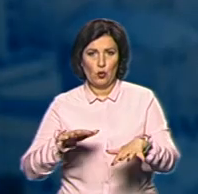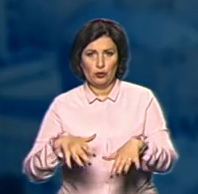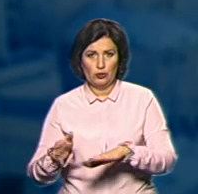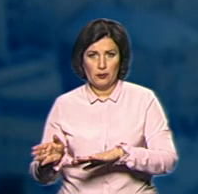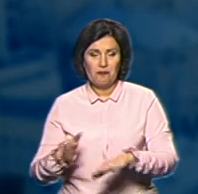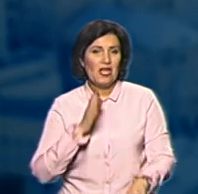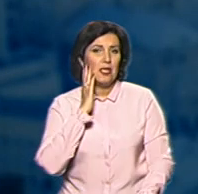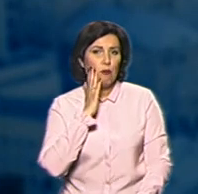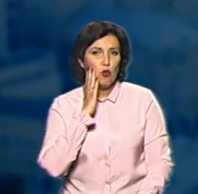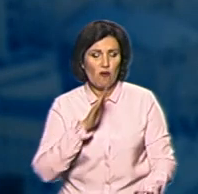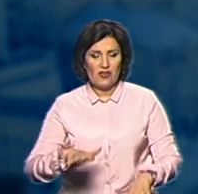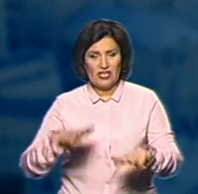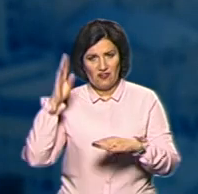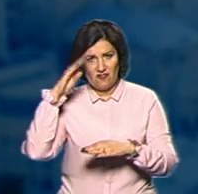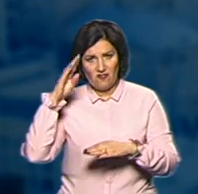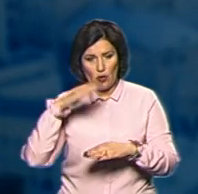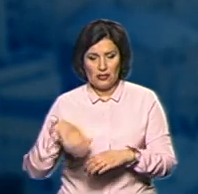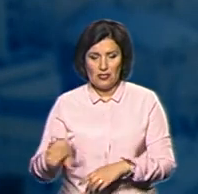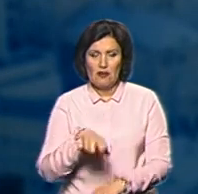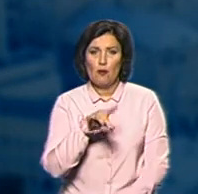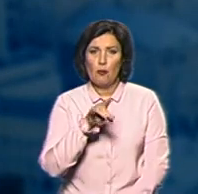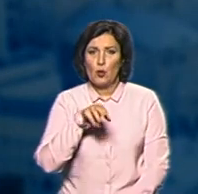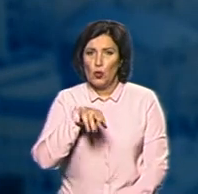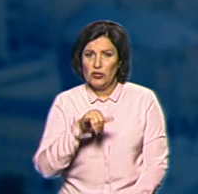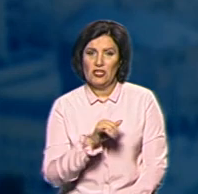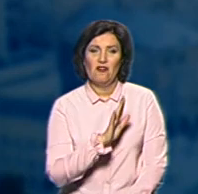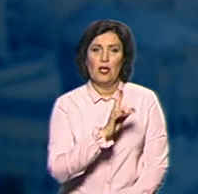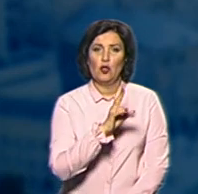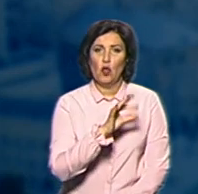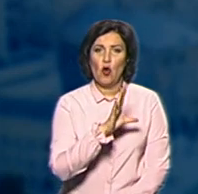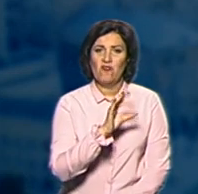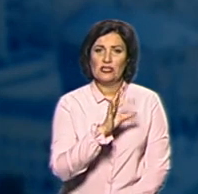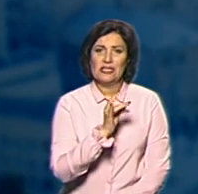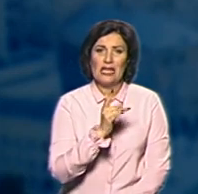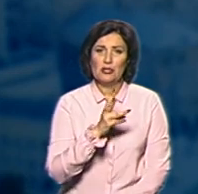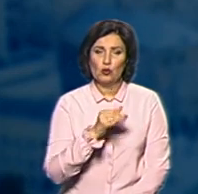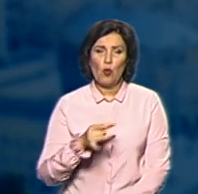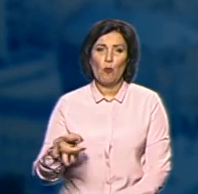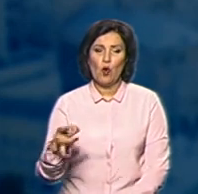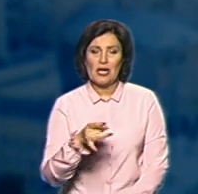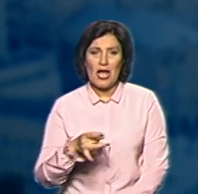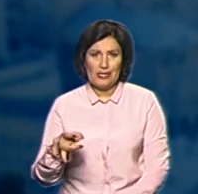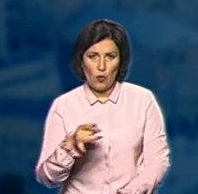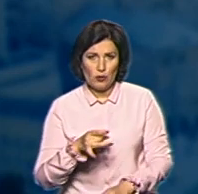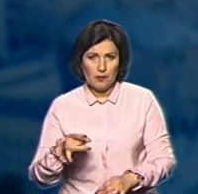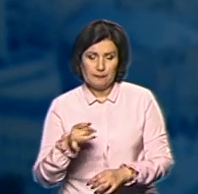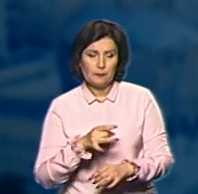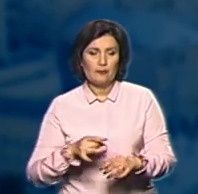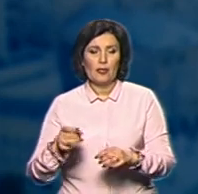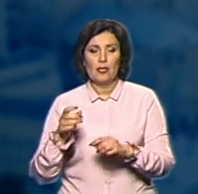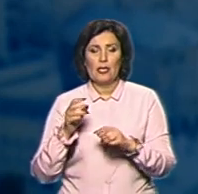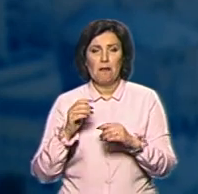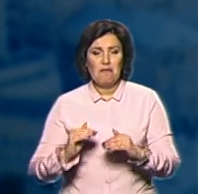На Буковині рівень води в Пруті в Новоселицькому районі, за інформацією начальника басейнового управління Андрія